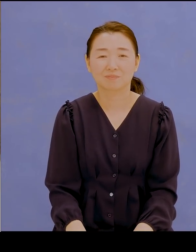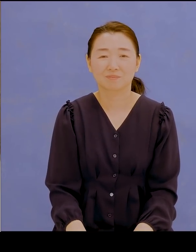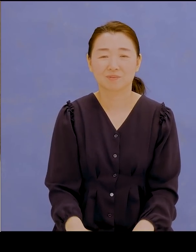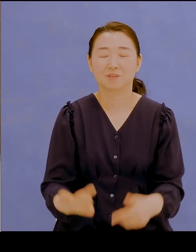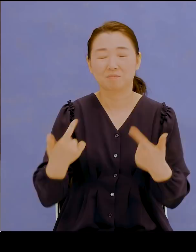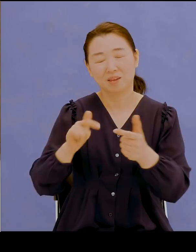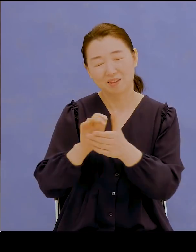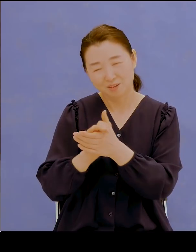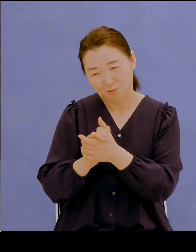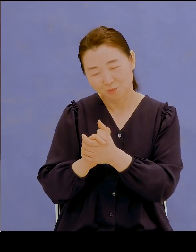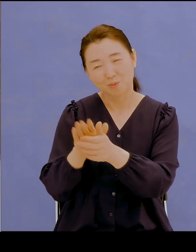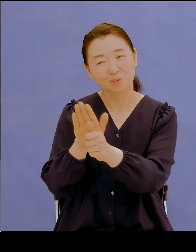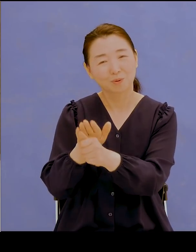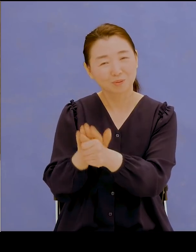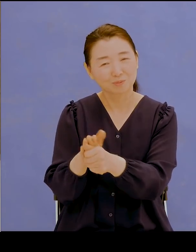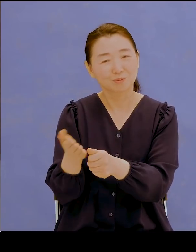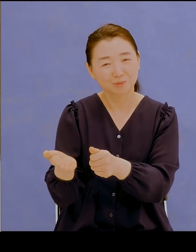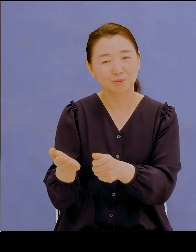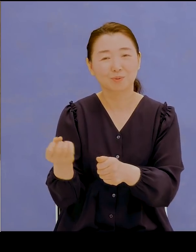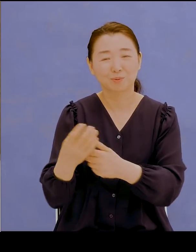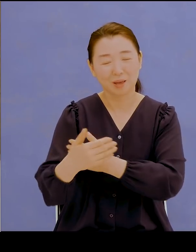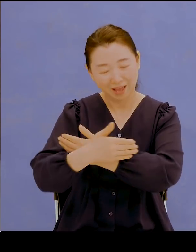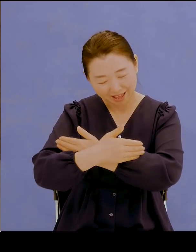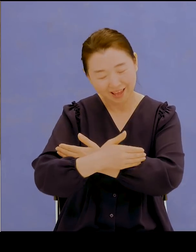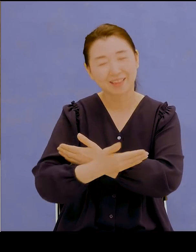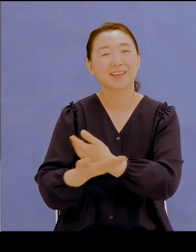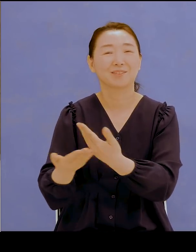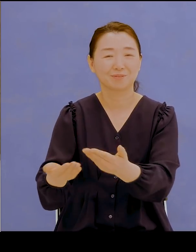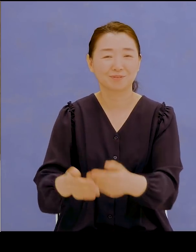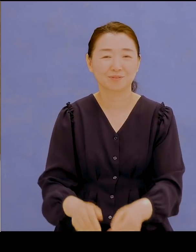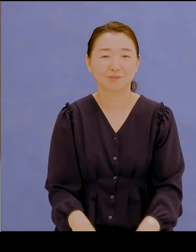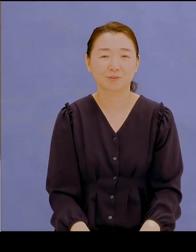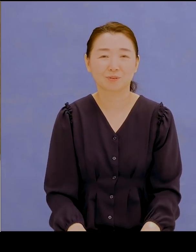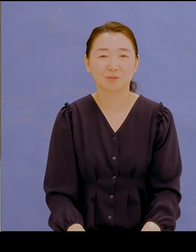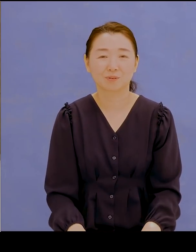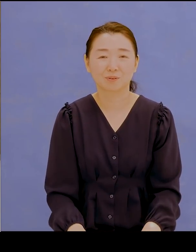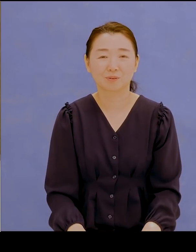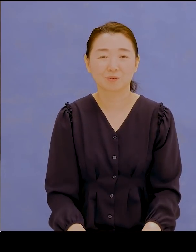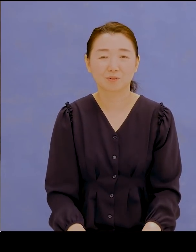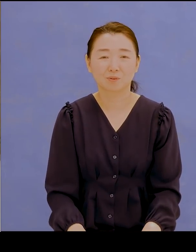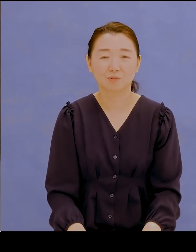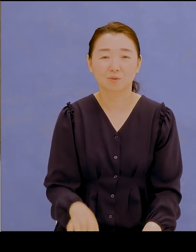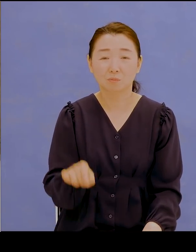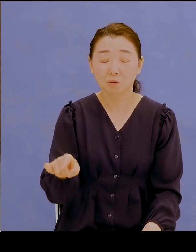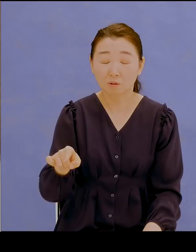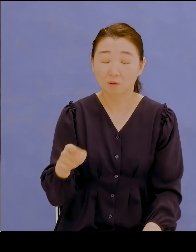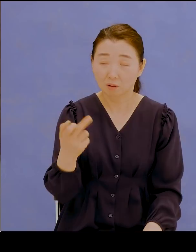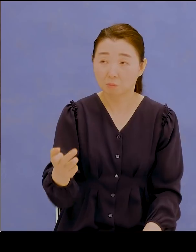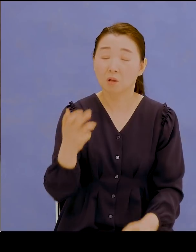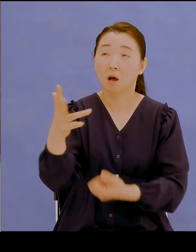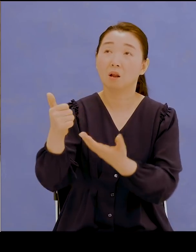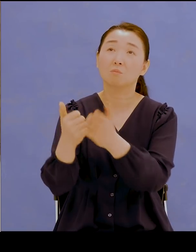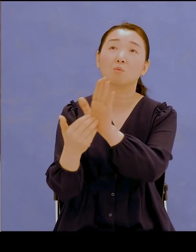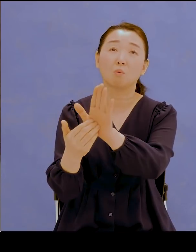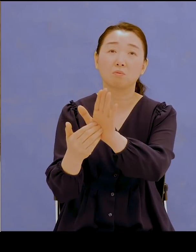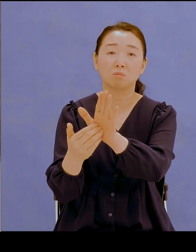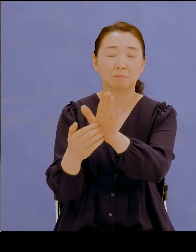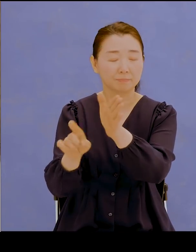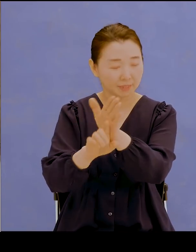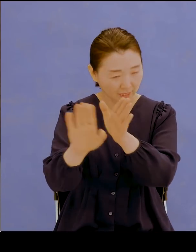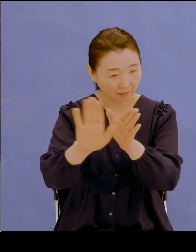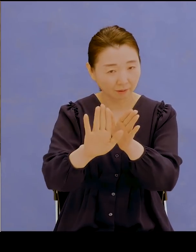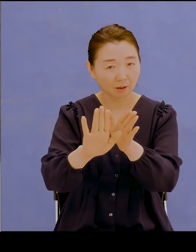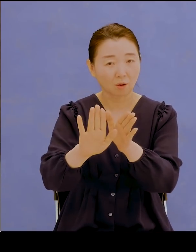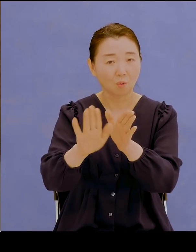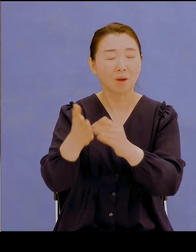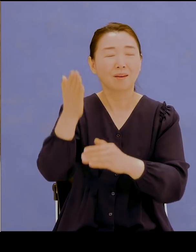가서 기도해주고 이렇게 안아주고 근데 하나님을 얘가 딱 거부하더라고요. 예전에 그렇게 아, 저를 그래요? 그렇게 잘해오고